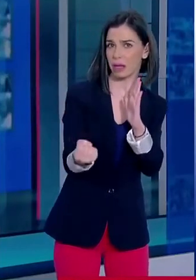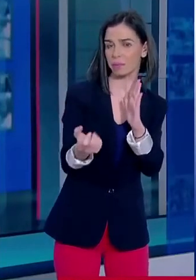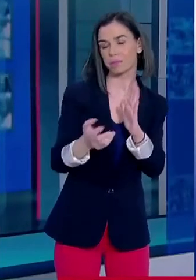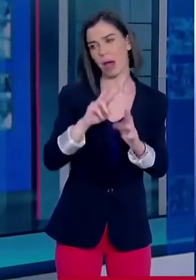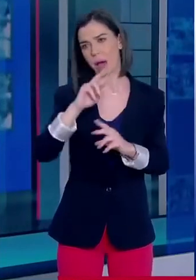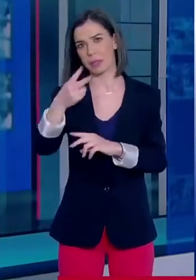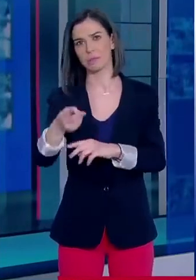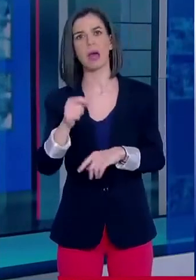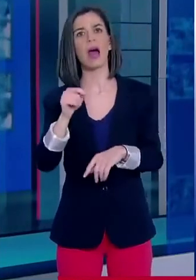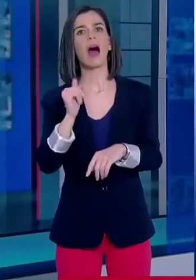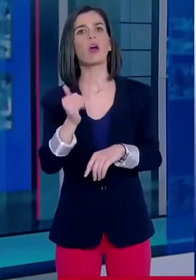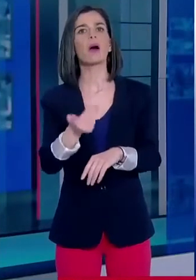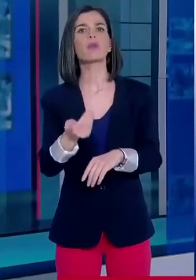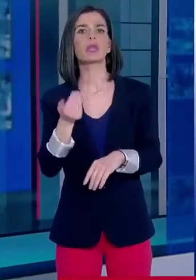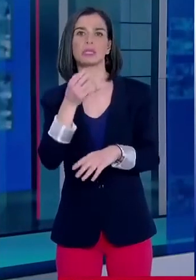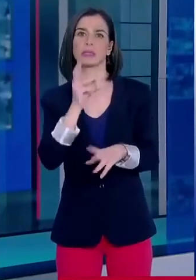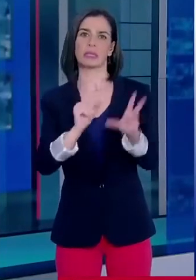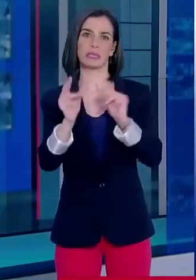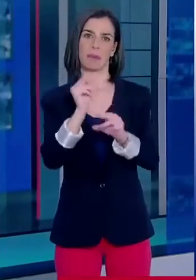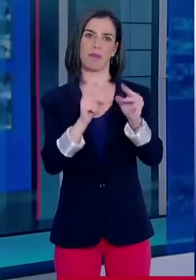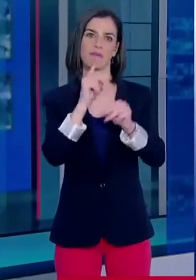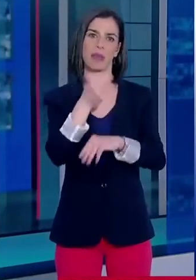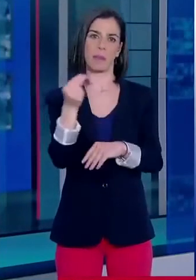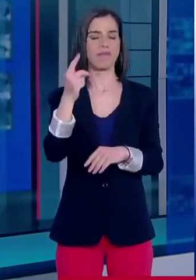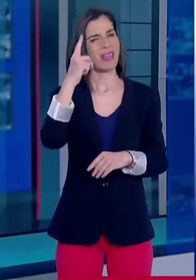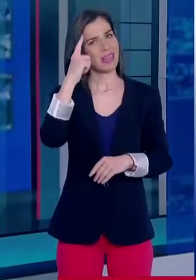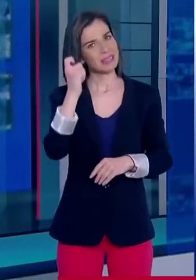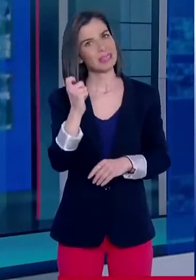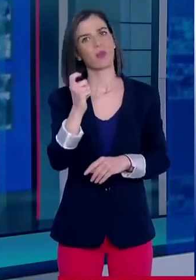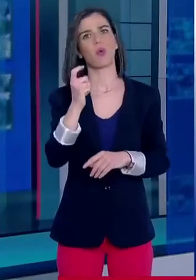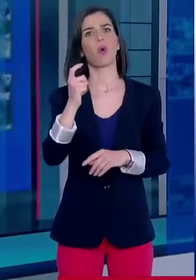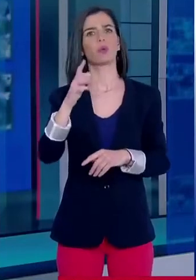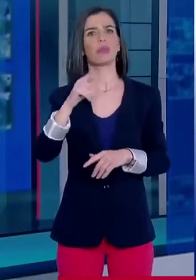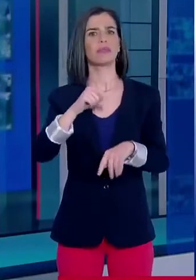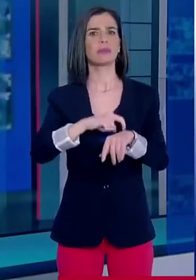Θεωρώ ότι είναι νωρίς να το συζητάμε αυτό. Ξέρω ότι η πολιτεία